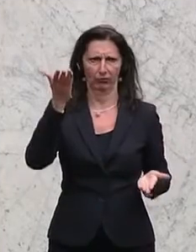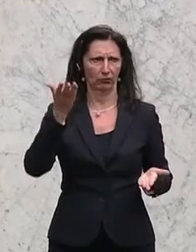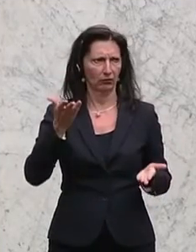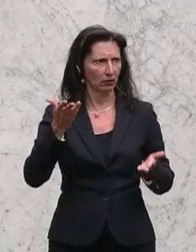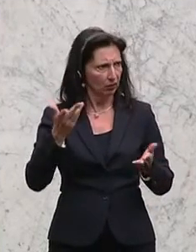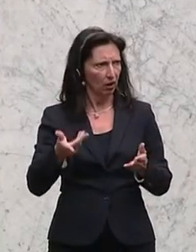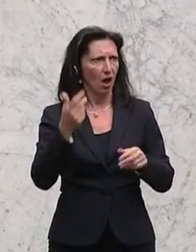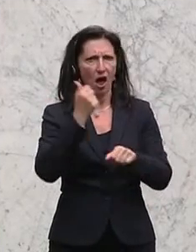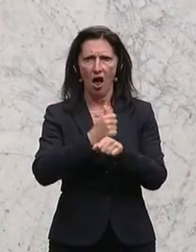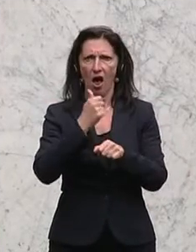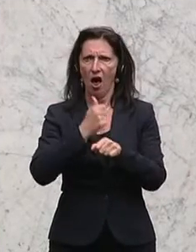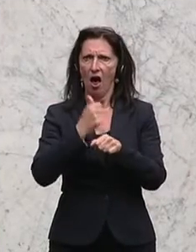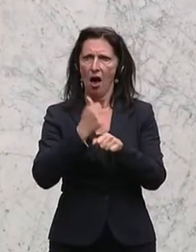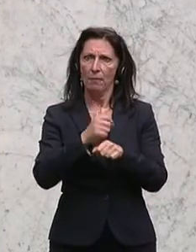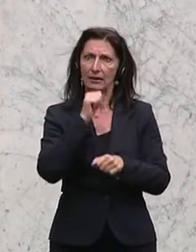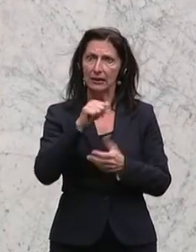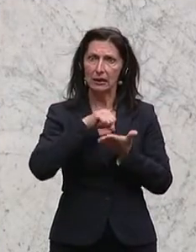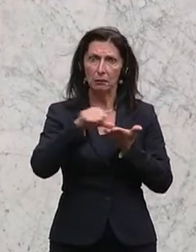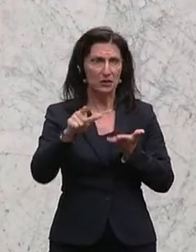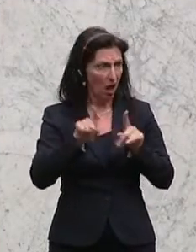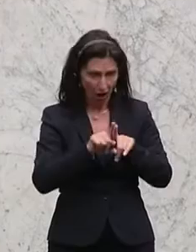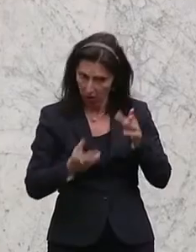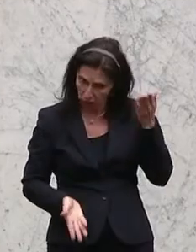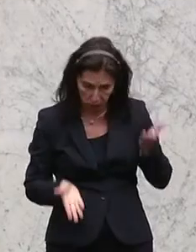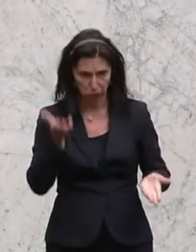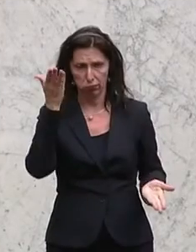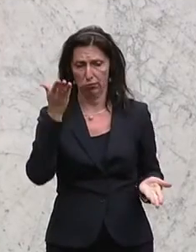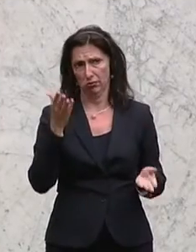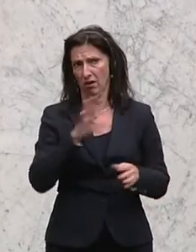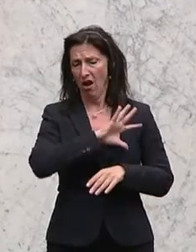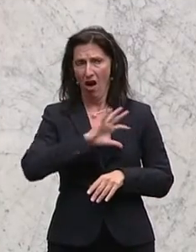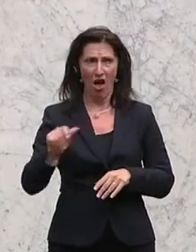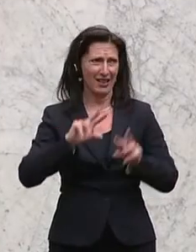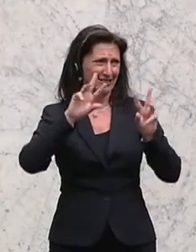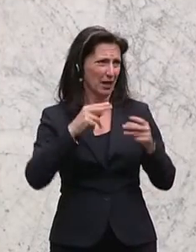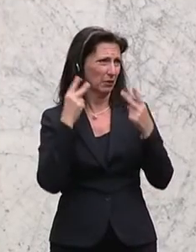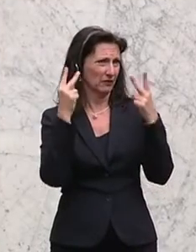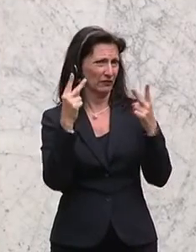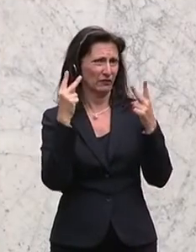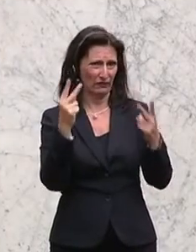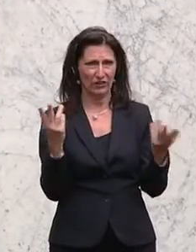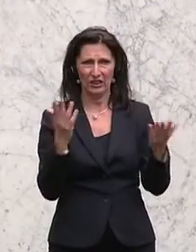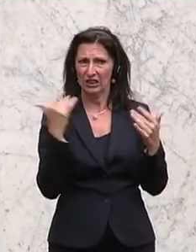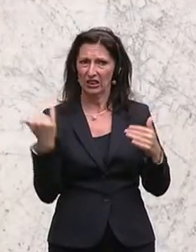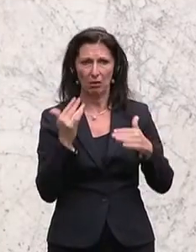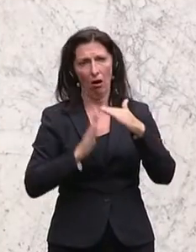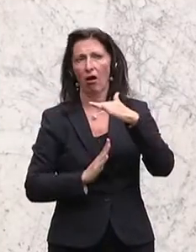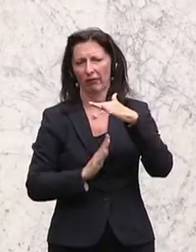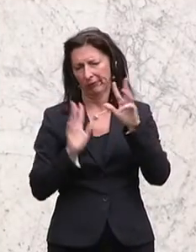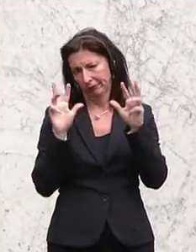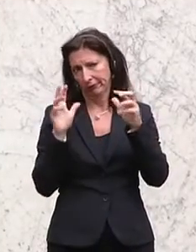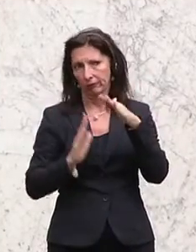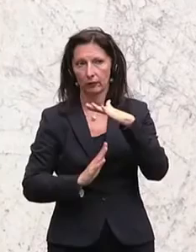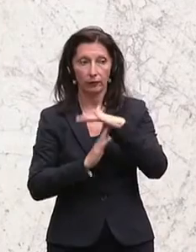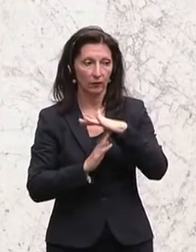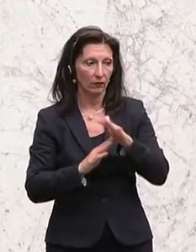und unbezahlten Arbeit. Und das genau bei den wichtigsten Themen wie die gläserne Decke. Und